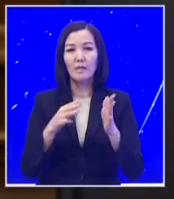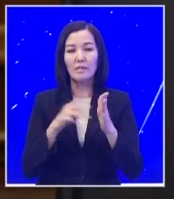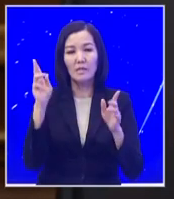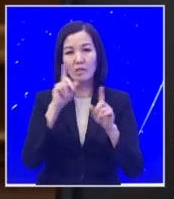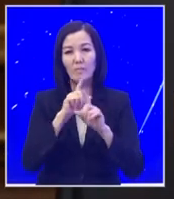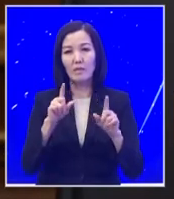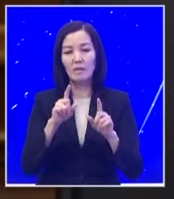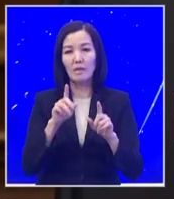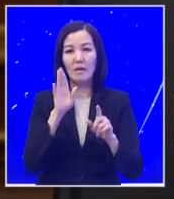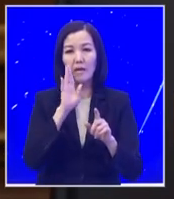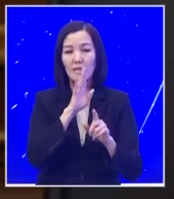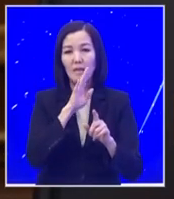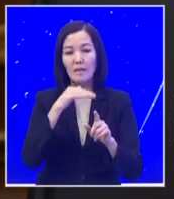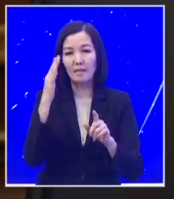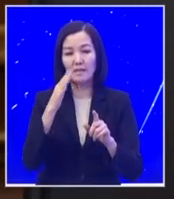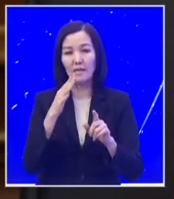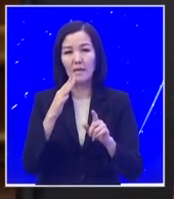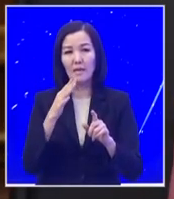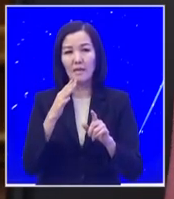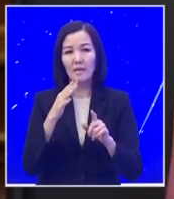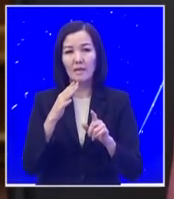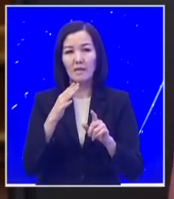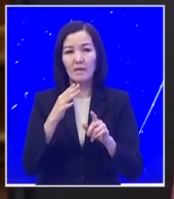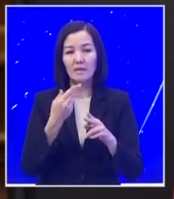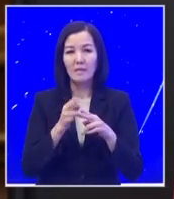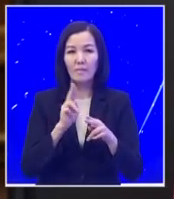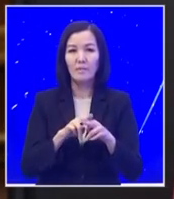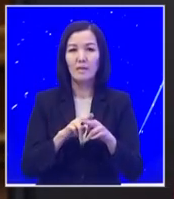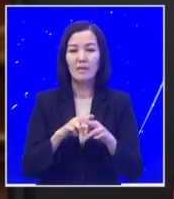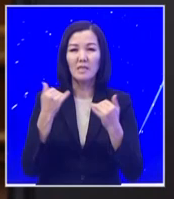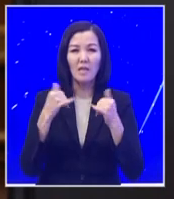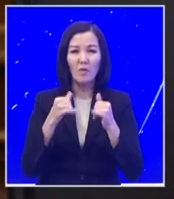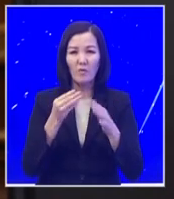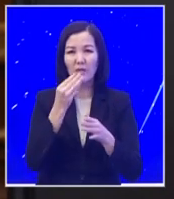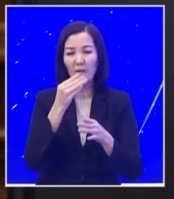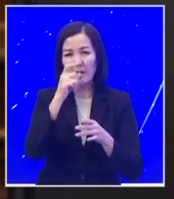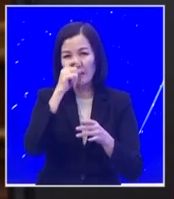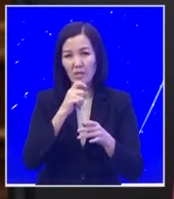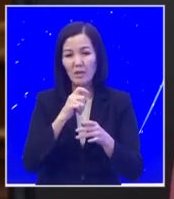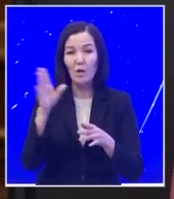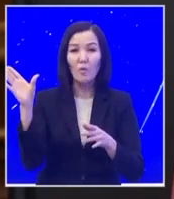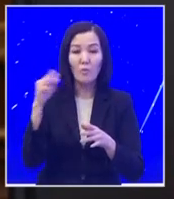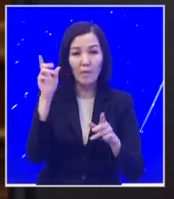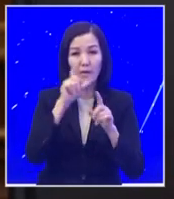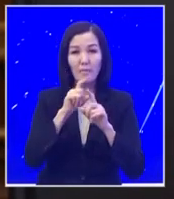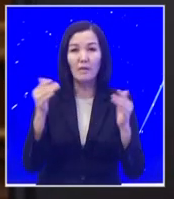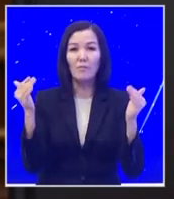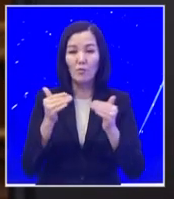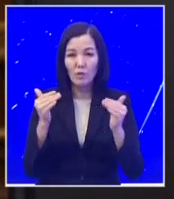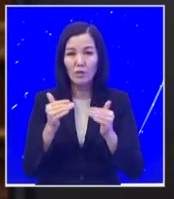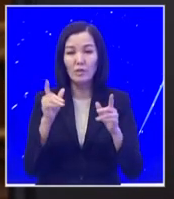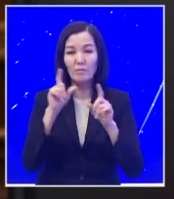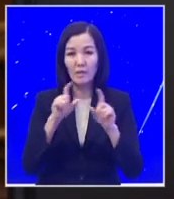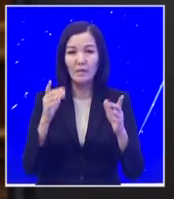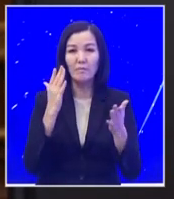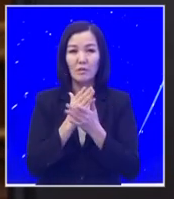мектептің ата-анасы екен. Айтып отыр, тіпті баламыз тамақ ішпей қойды, өте нашар дейді. Ол тек қана бір мектепте емес, ол колледждің ішінде,